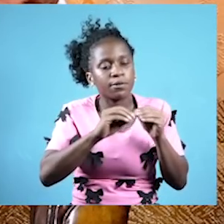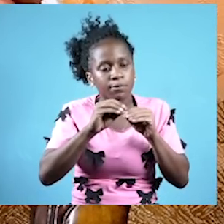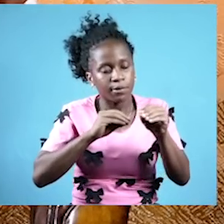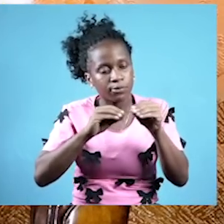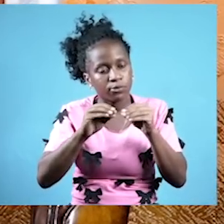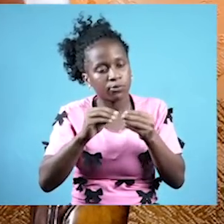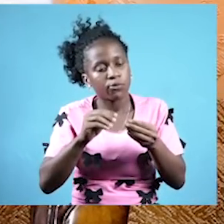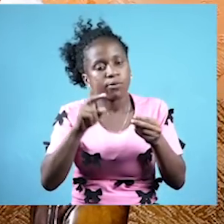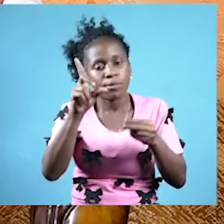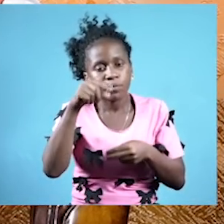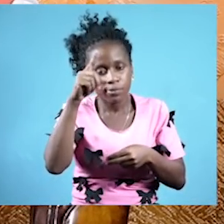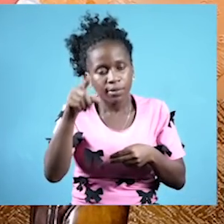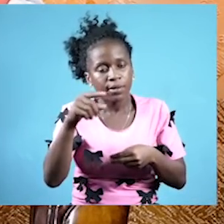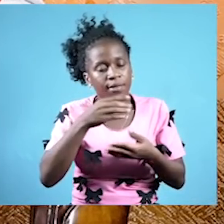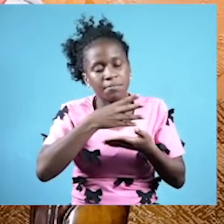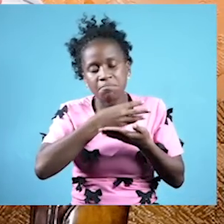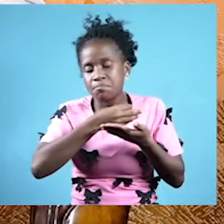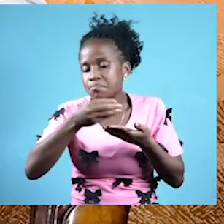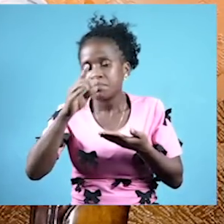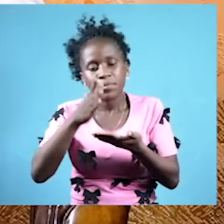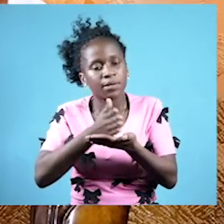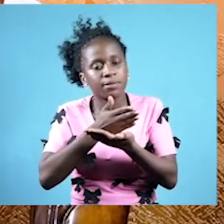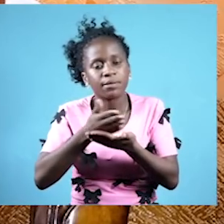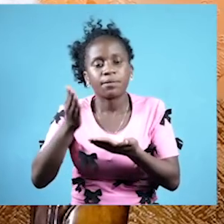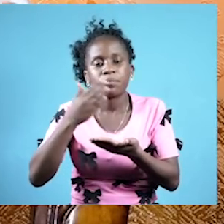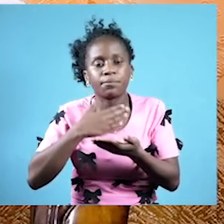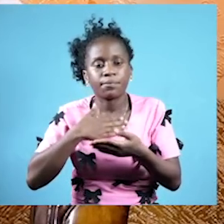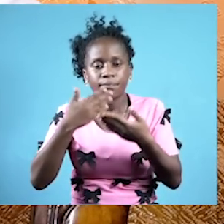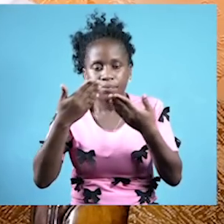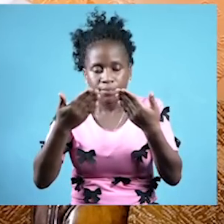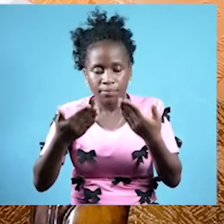Tulipotoka nje ya mahakama tukakamatwa tena. Kesi ikaenda.